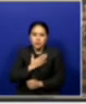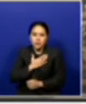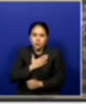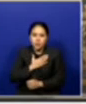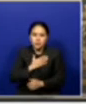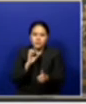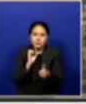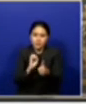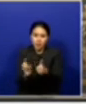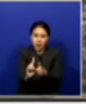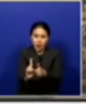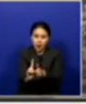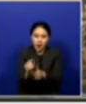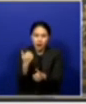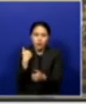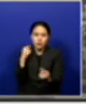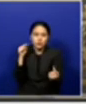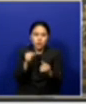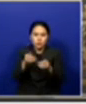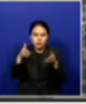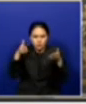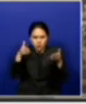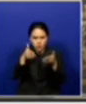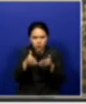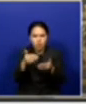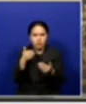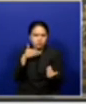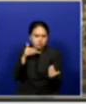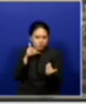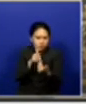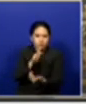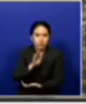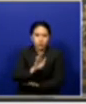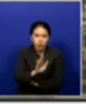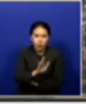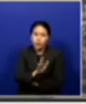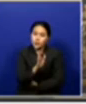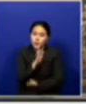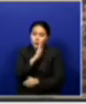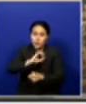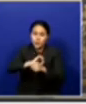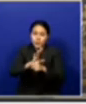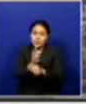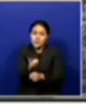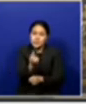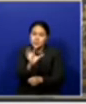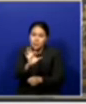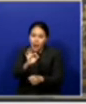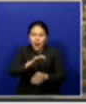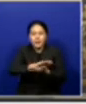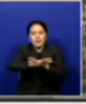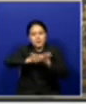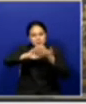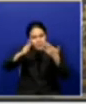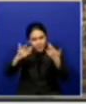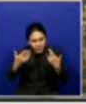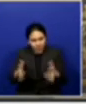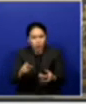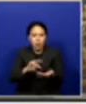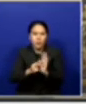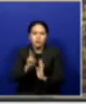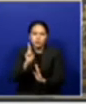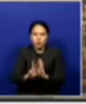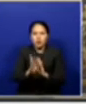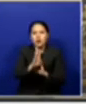านต้องใช้เฉพาะการนี้เท่านั้นเมื่อเหตุการณ์มันสงบปกติแล้วท่านต้องกลับไปสู่ระเบียบเดิมกรอบวินัย